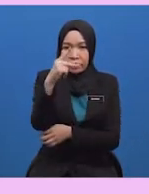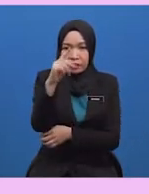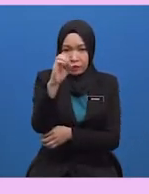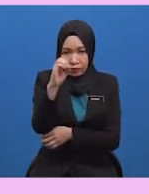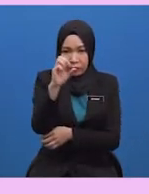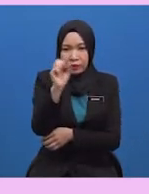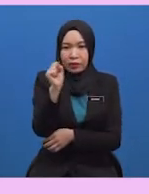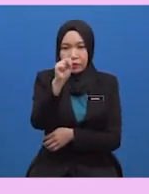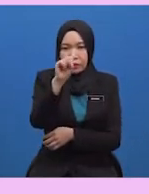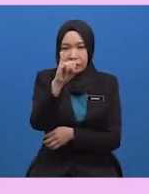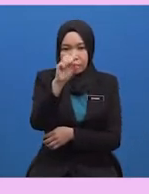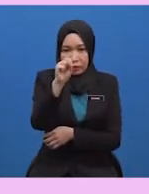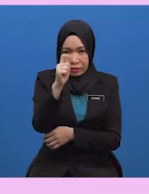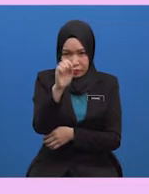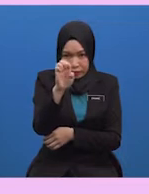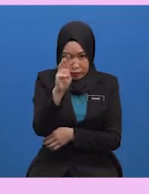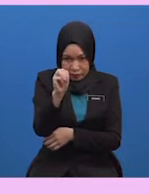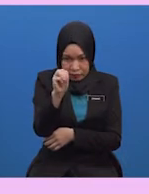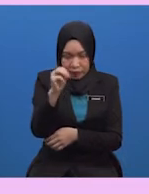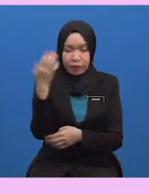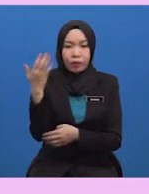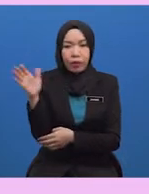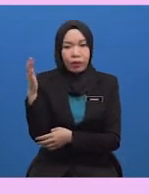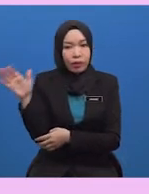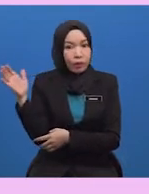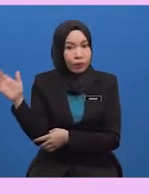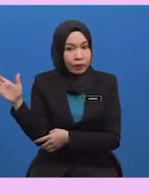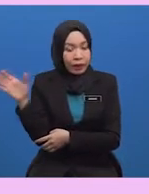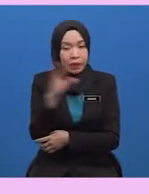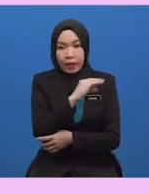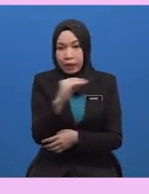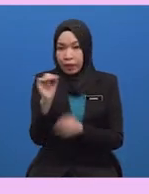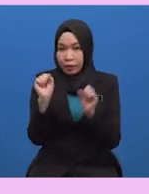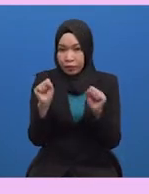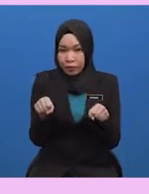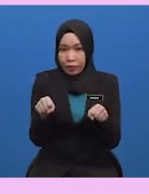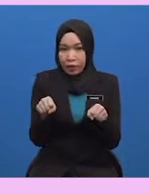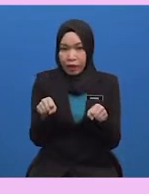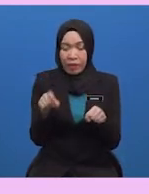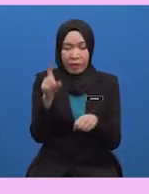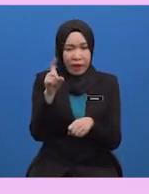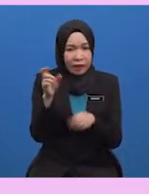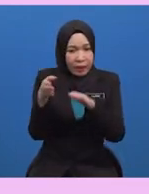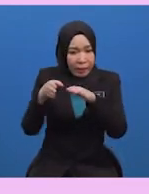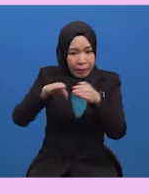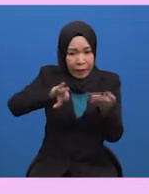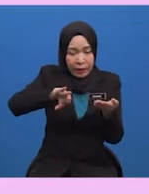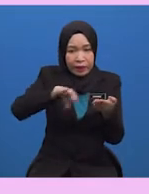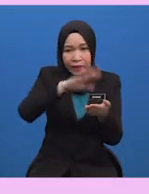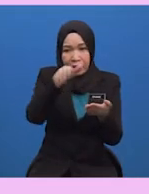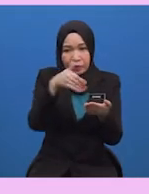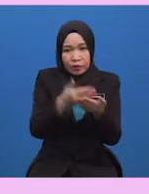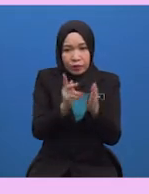Ekosistem hutan yang terjejas akan menyebabkan kemusnahan habitat serta mengganggu